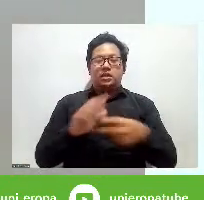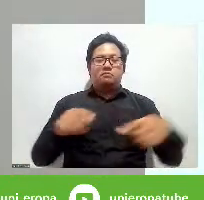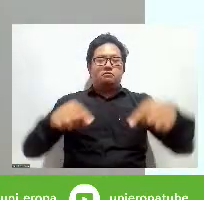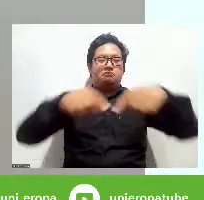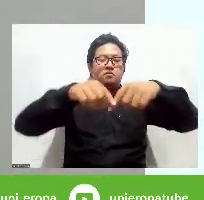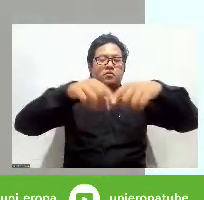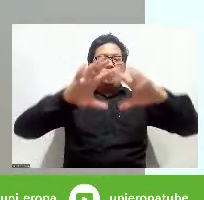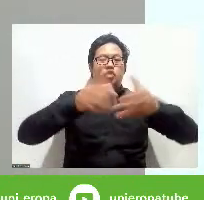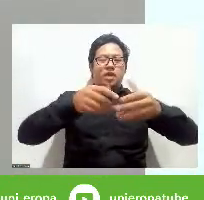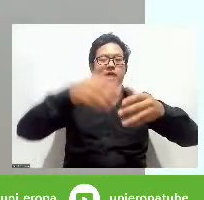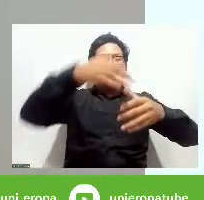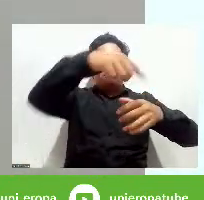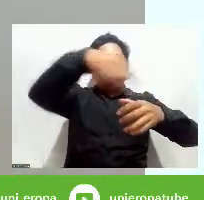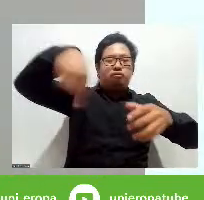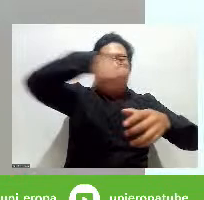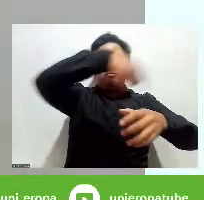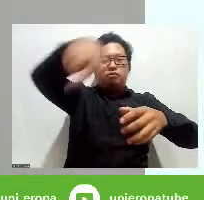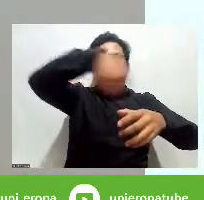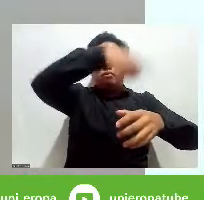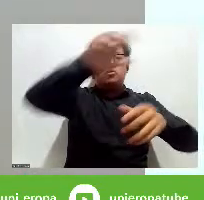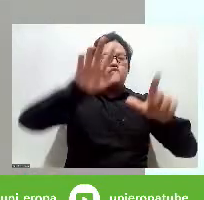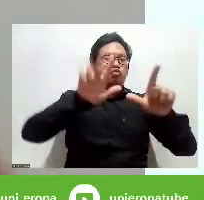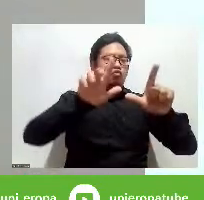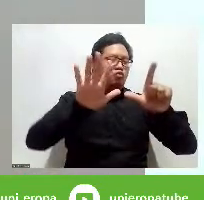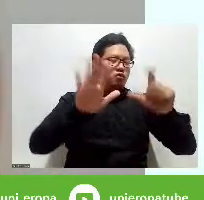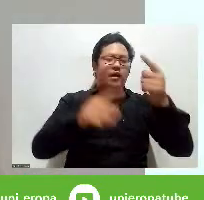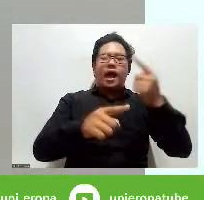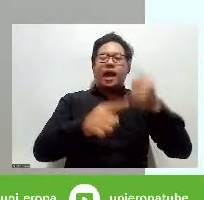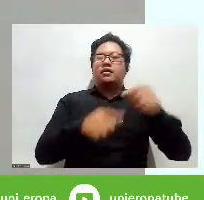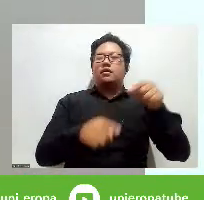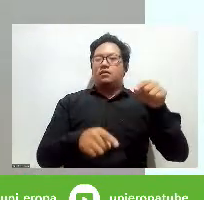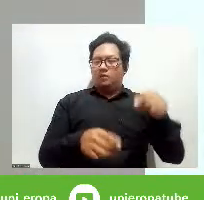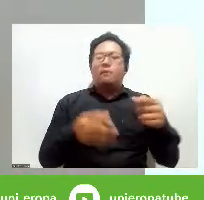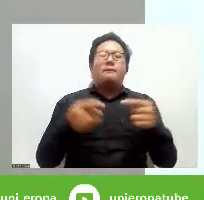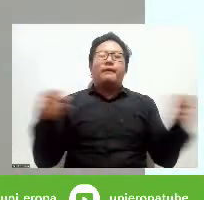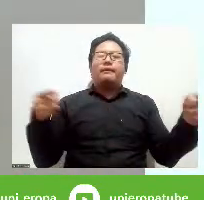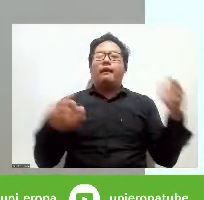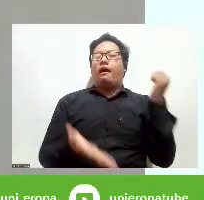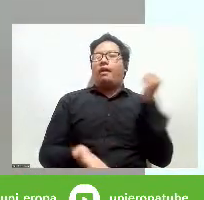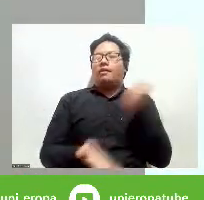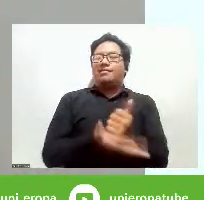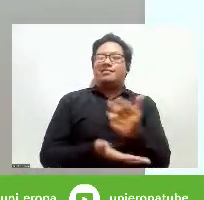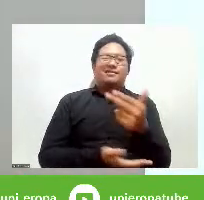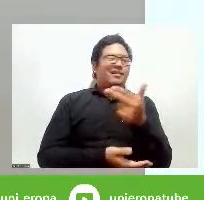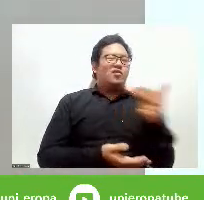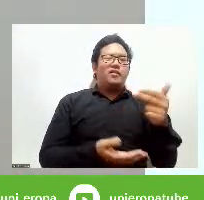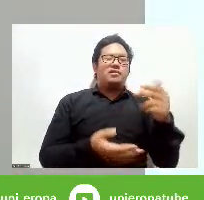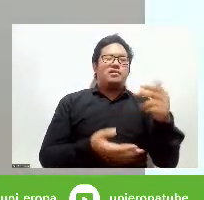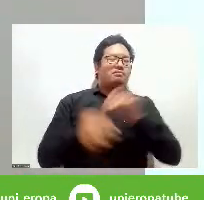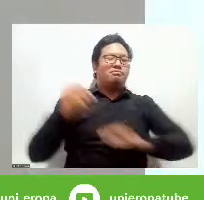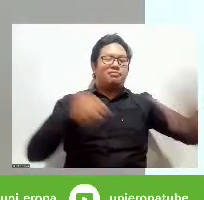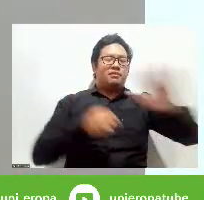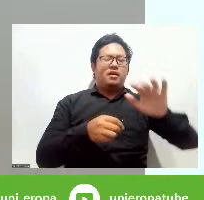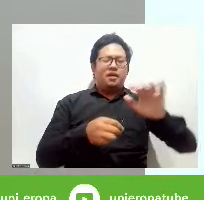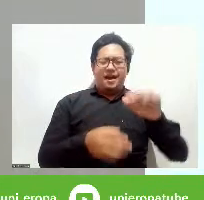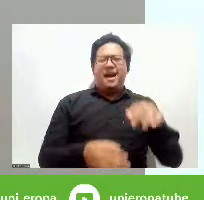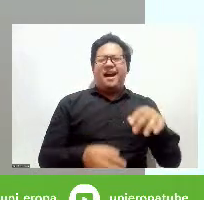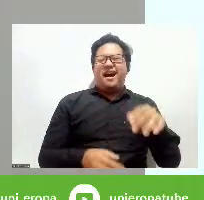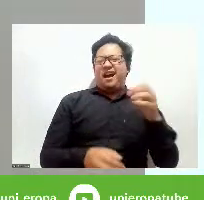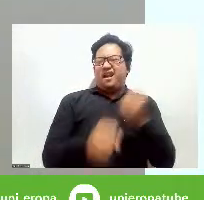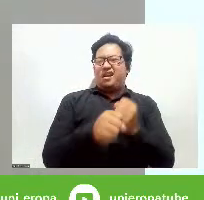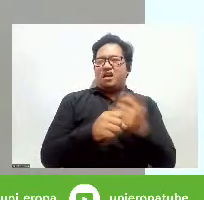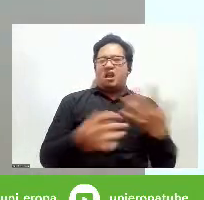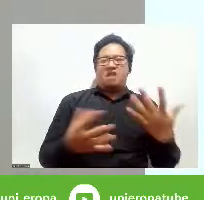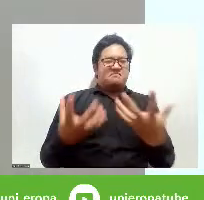nah Hai masalahnya dengan pengeringan yang kemudian susah dikontrol itu